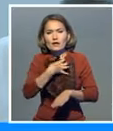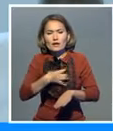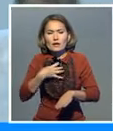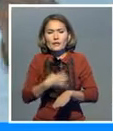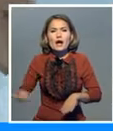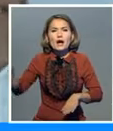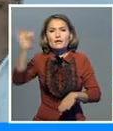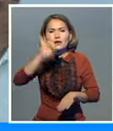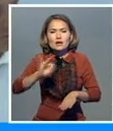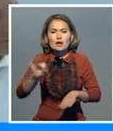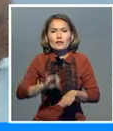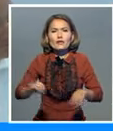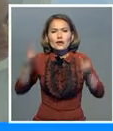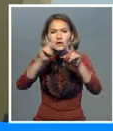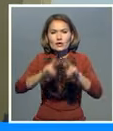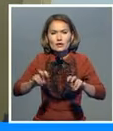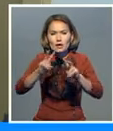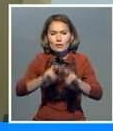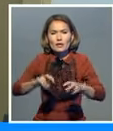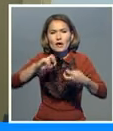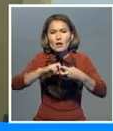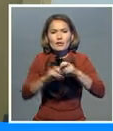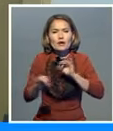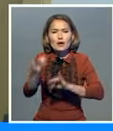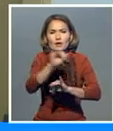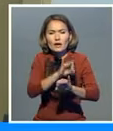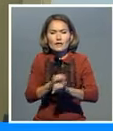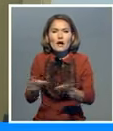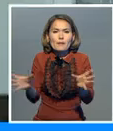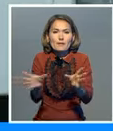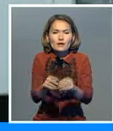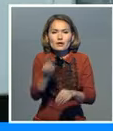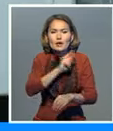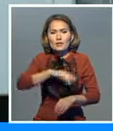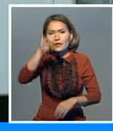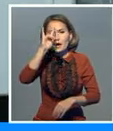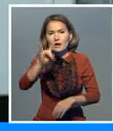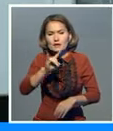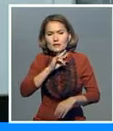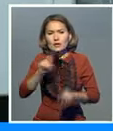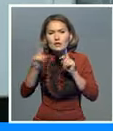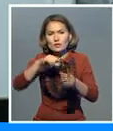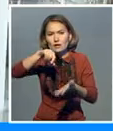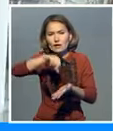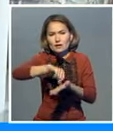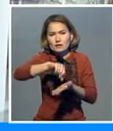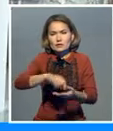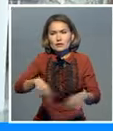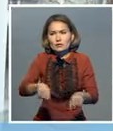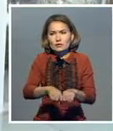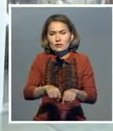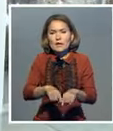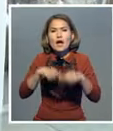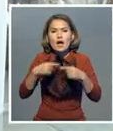халықтарының тарихына қатысты жүргізіп жатқан зерттеулерін ортаға салып, бірігіп талқылайды. Қазақстанның да отырысқа ықыласы зор.